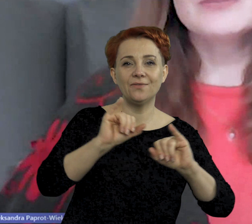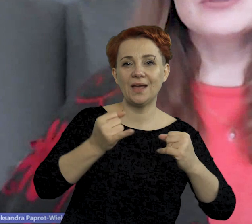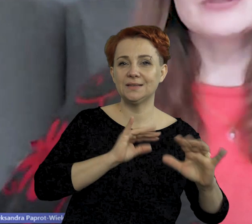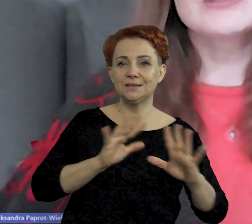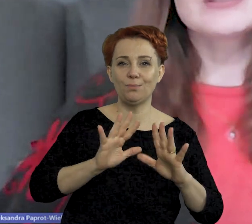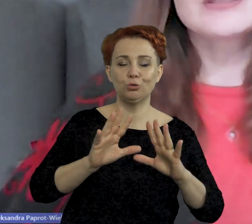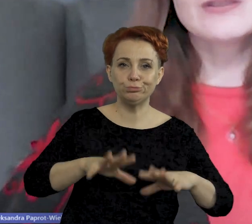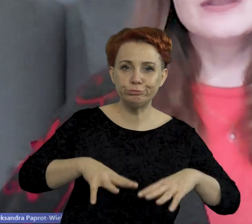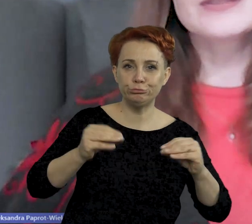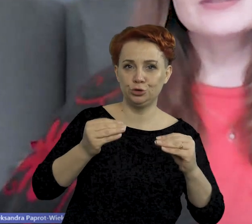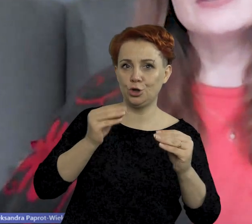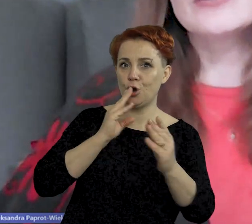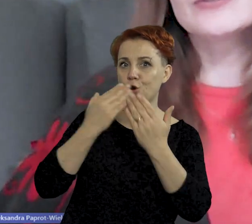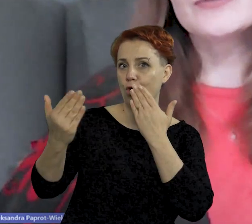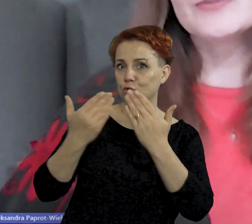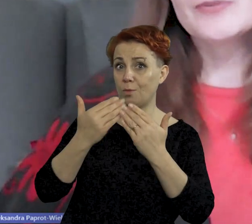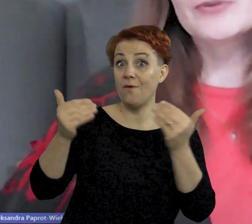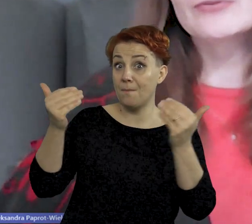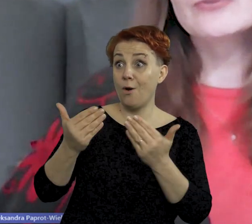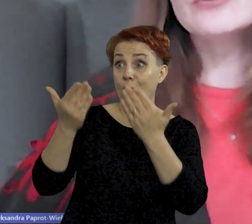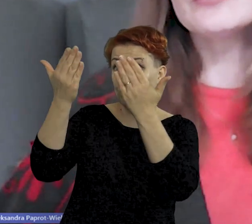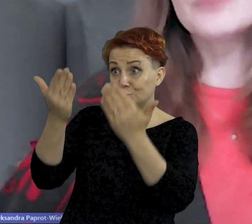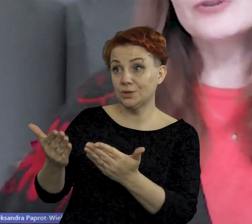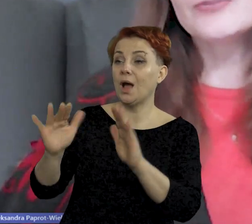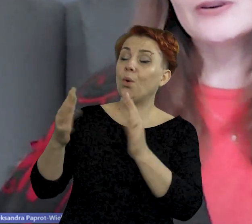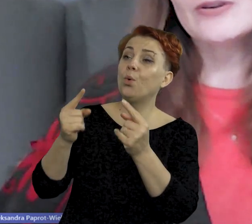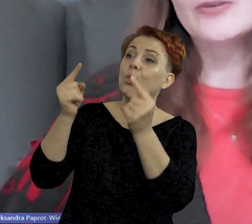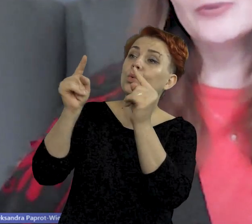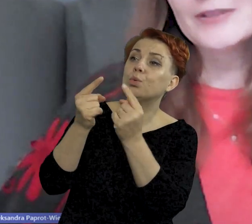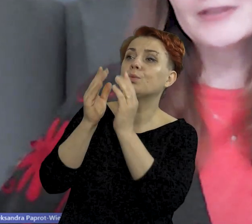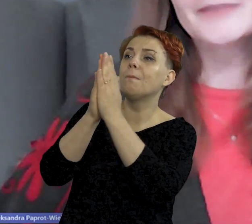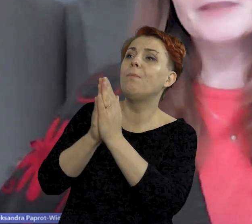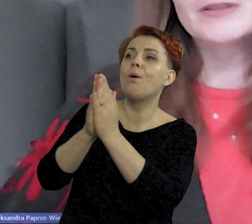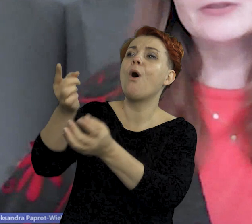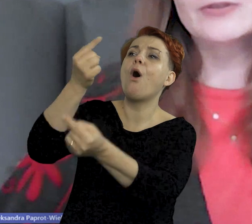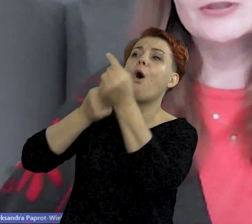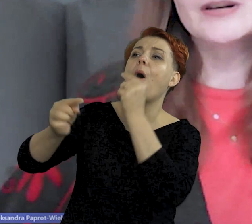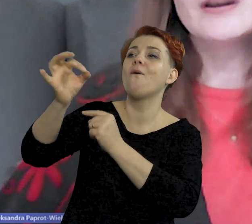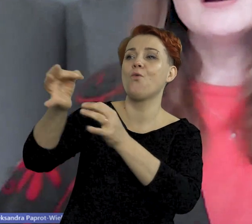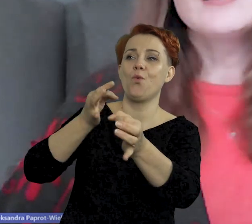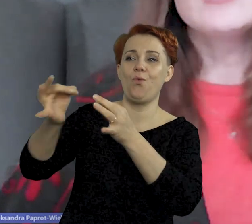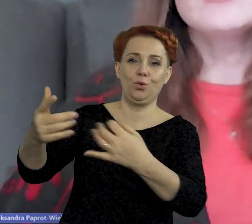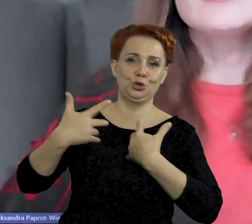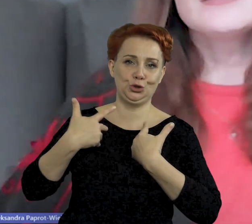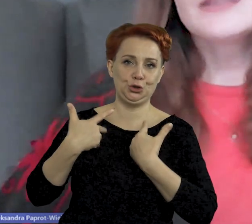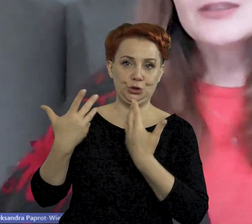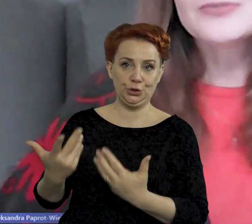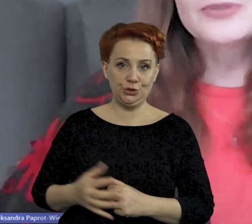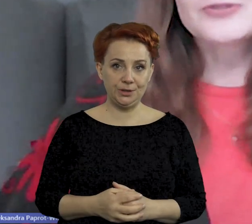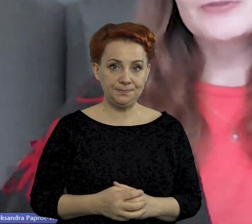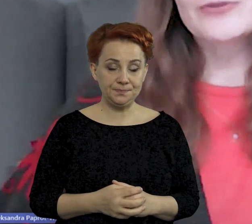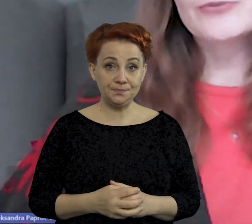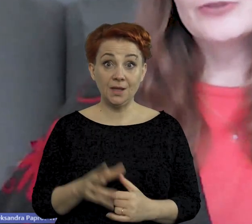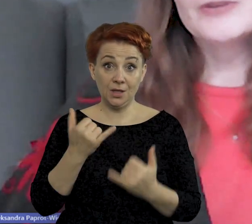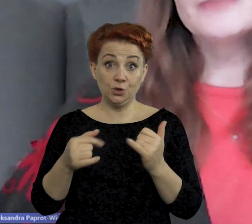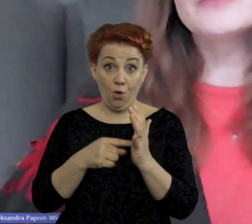i my możemy też skierować do rozmówcy po prostu krótką prośbę o opowiedzenie historii życia. Gdy tak tą